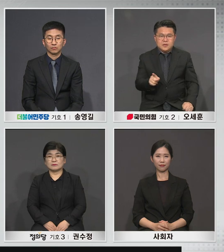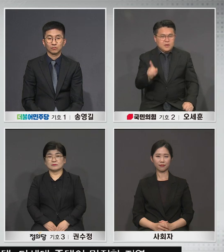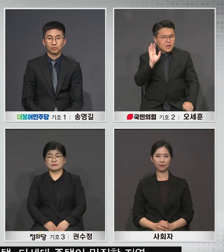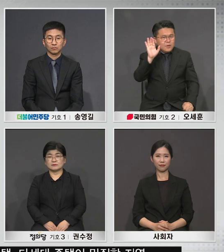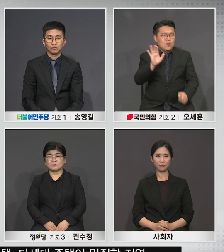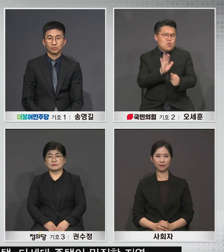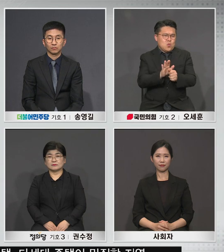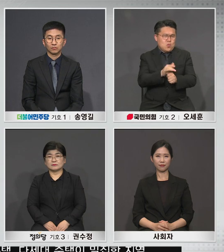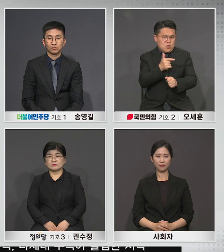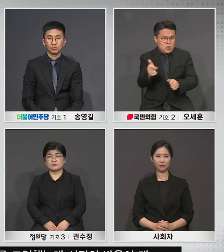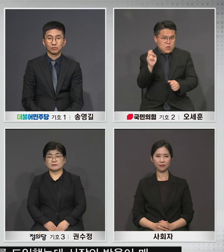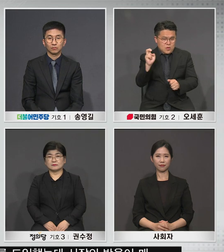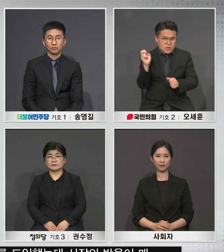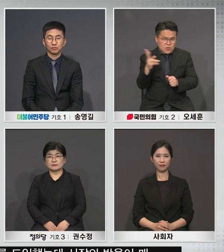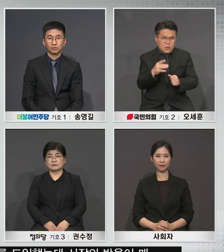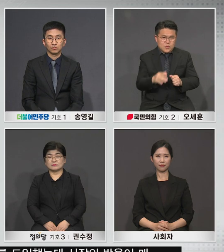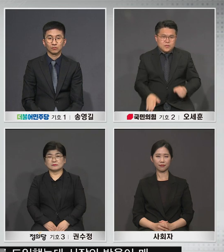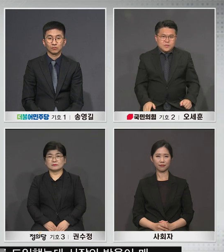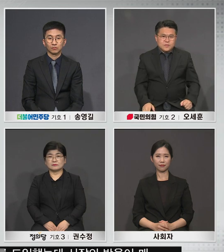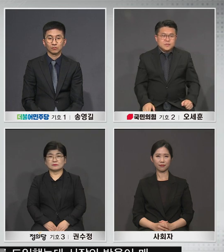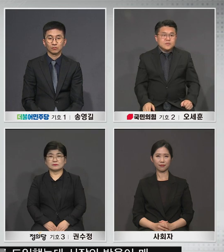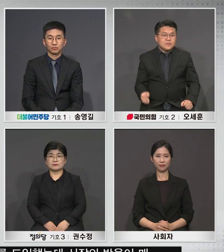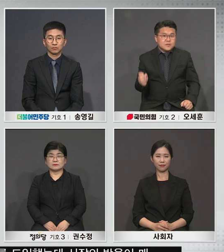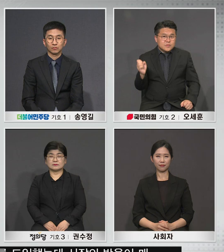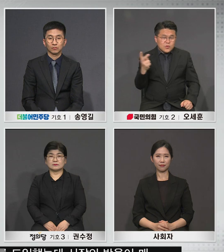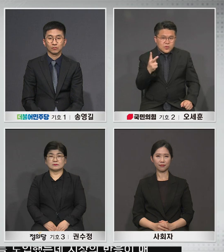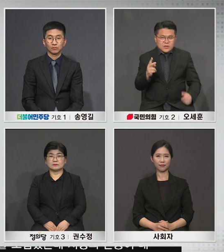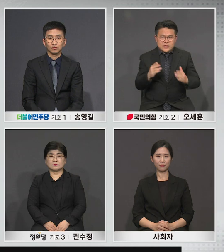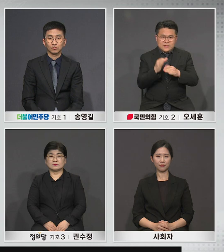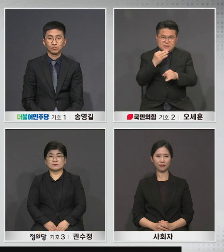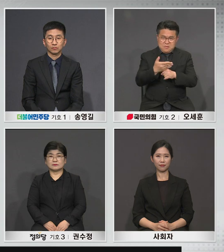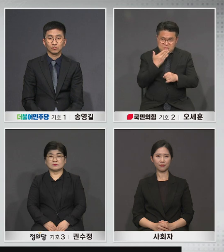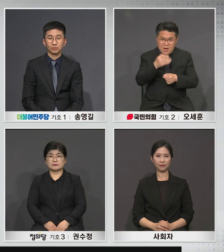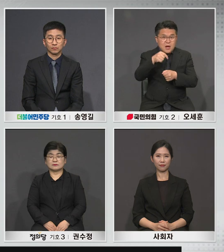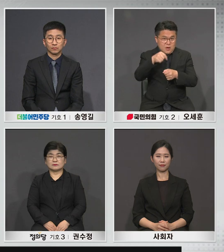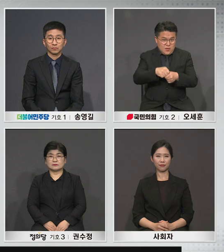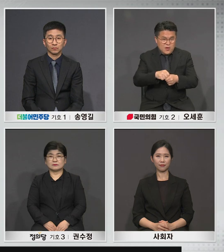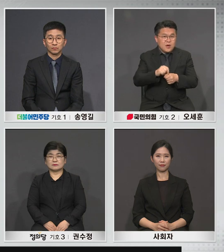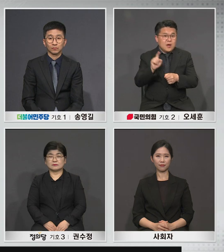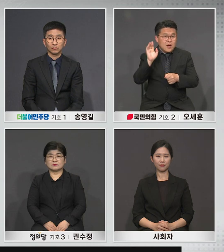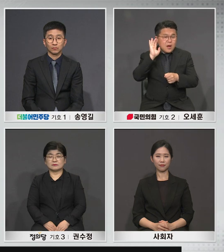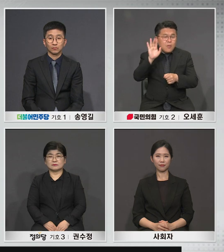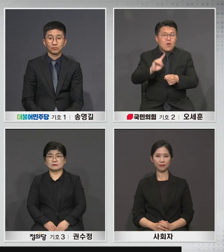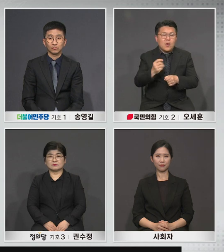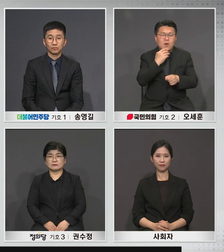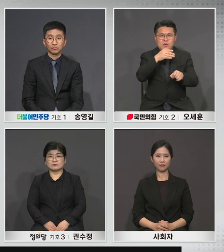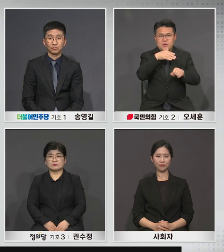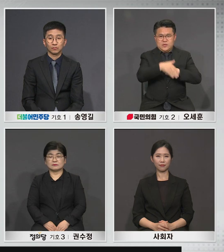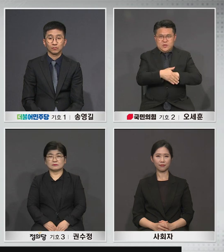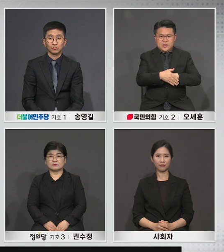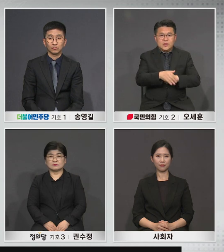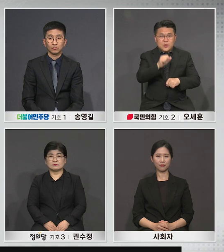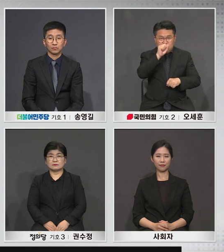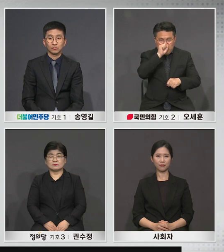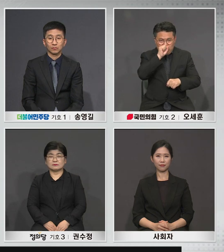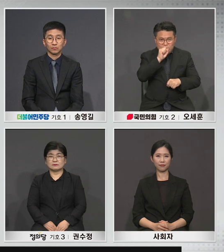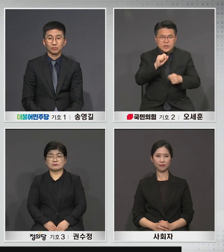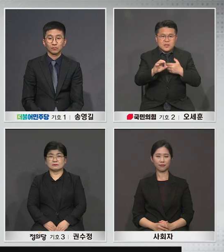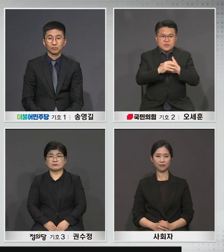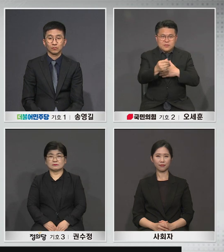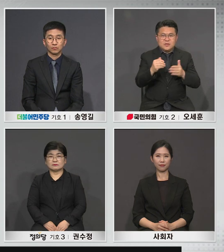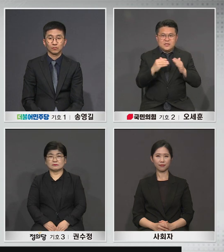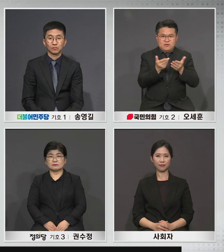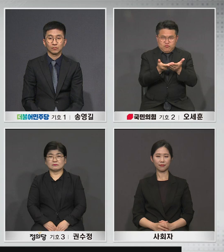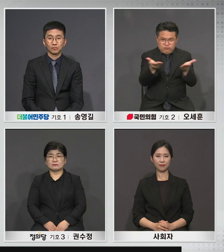될 것 같고요. 또 주거사드리도 튼튼하게 하기 위해서 서울형 고품질 임대주택을 공급하겠다는